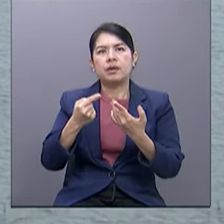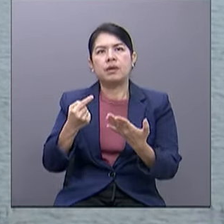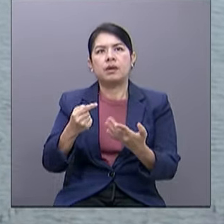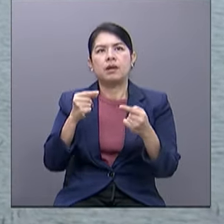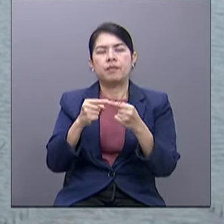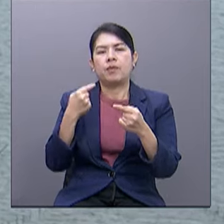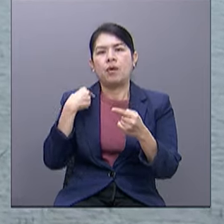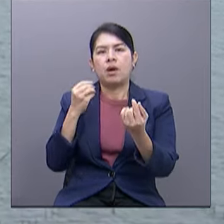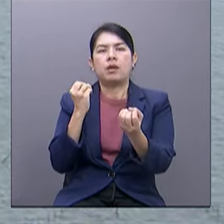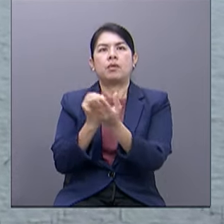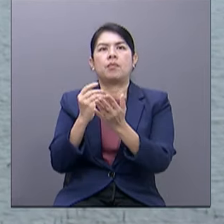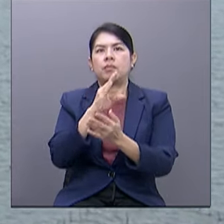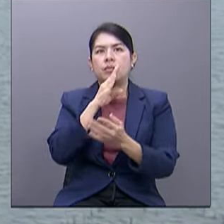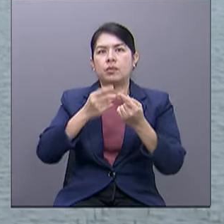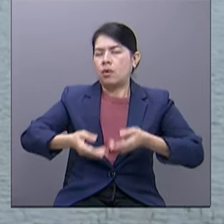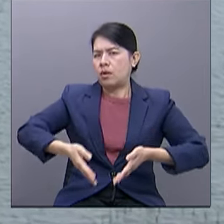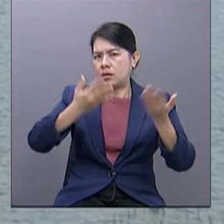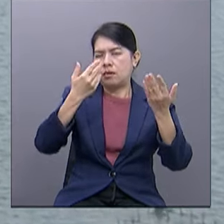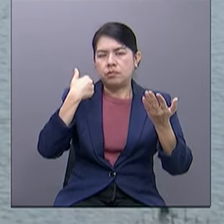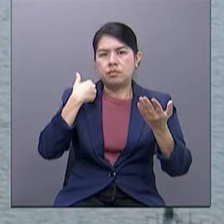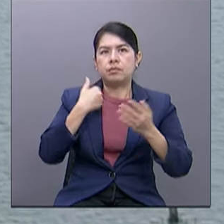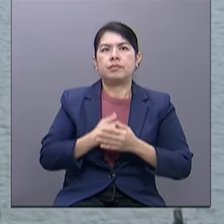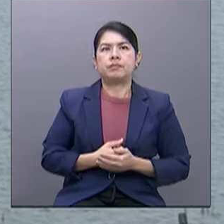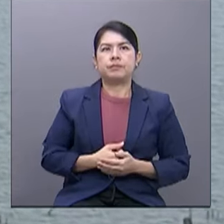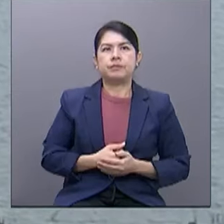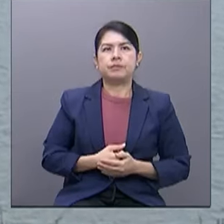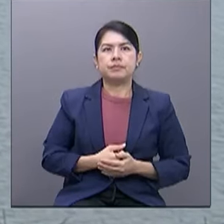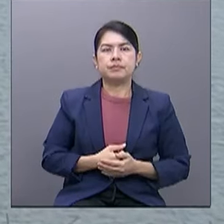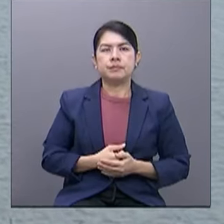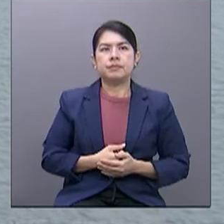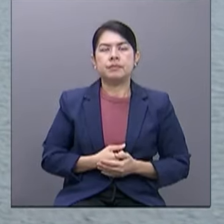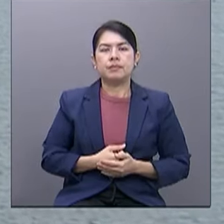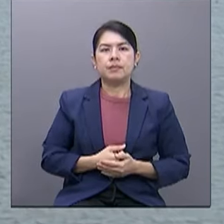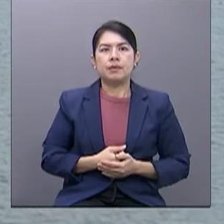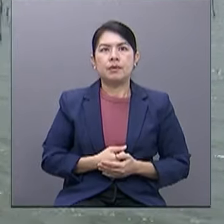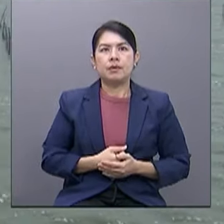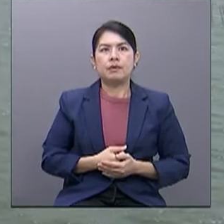หรือถอนให้ปัญหานี้มันหมดไปจากน่านน้ำทะเลสาบสงขลาค่ะ